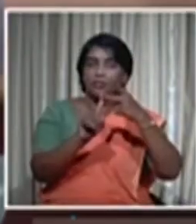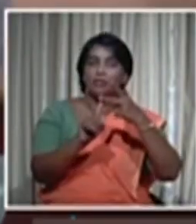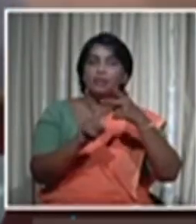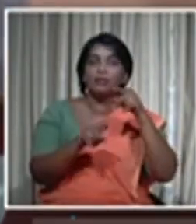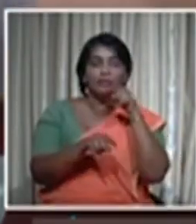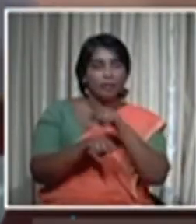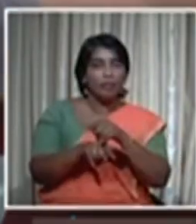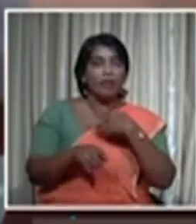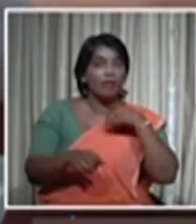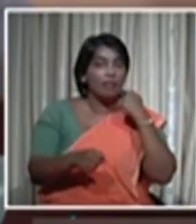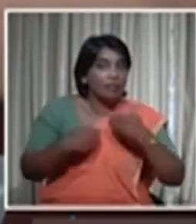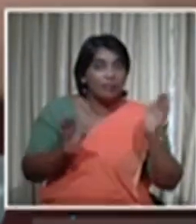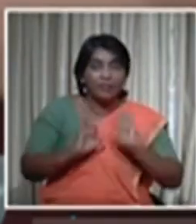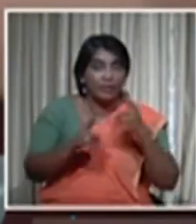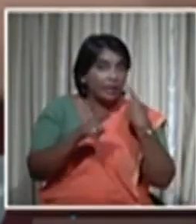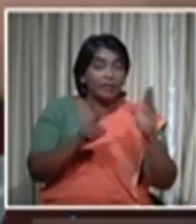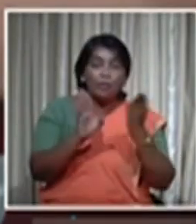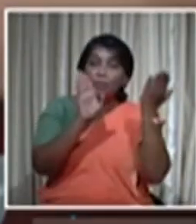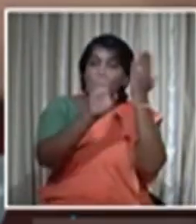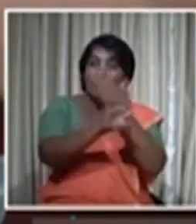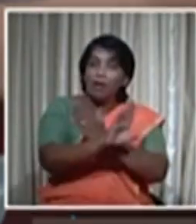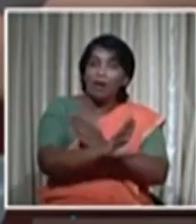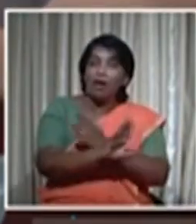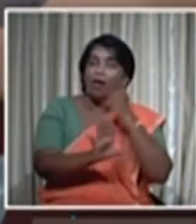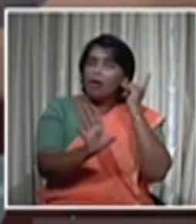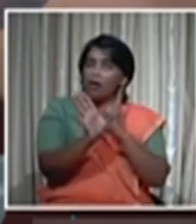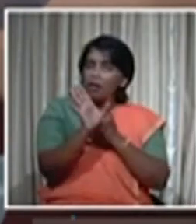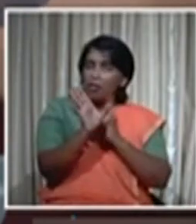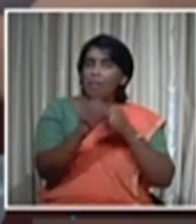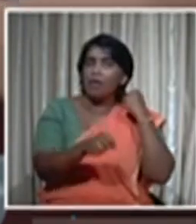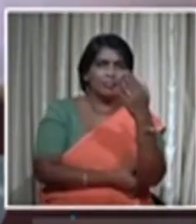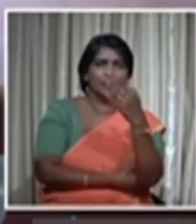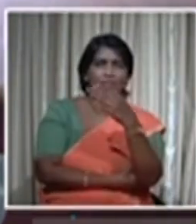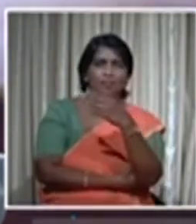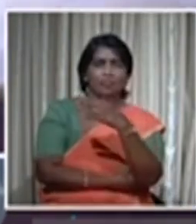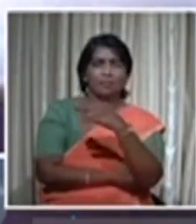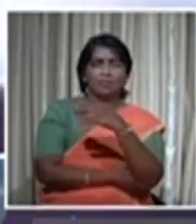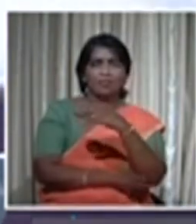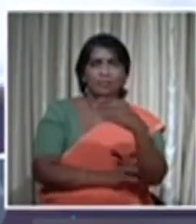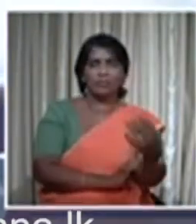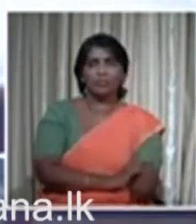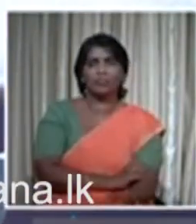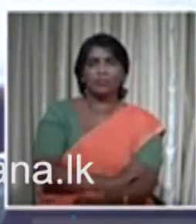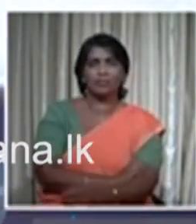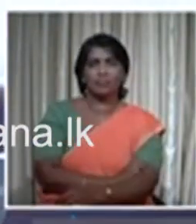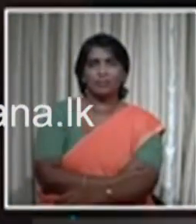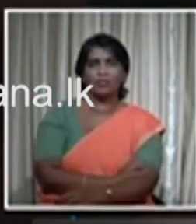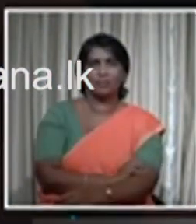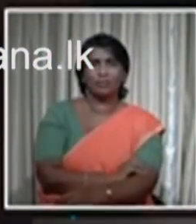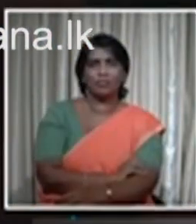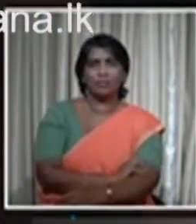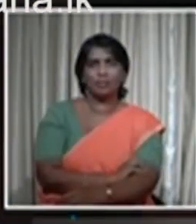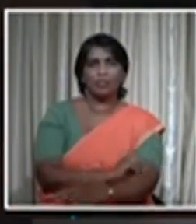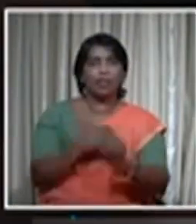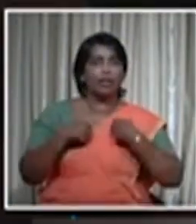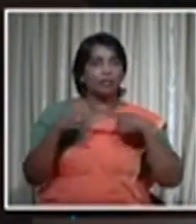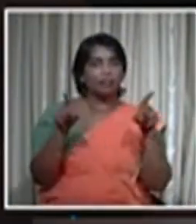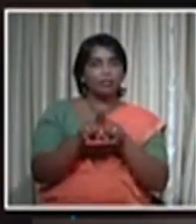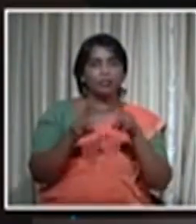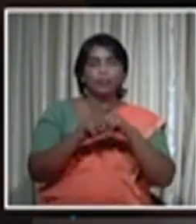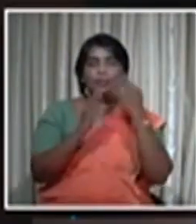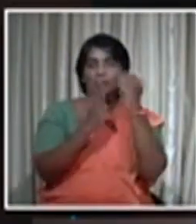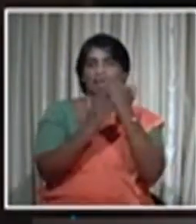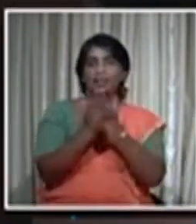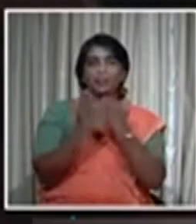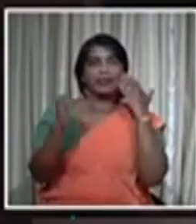මේක අපේ ආණ්ඩු කාලේ විතරක් නෙවෙයි. පහුගිය හැම රජයක් කාලෙම මේක කරලා තියෙනවා. ඒක මම කියන්නේ හරියට අද අපි කරා වගේ